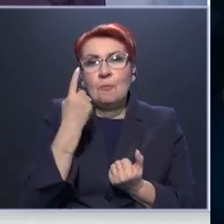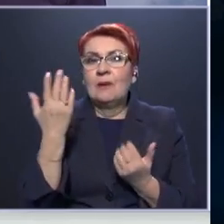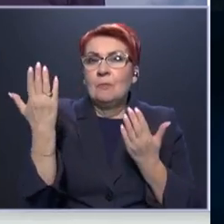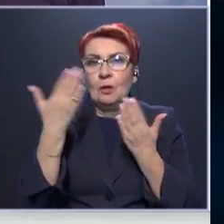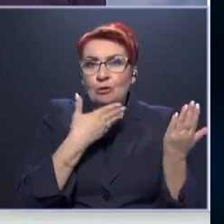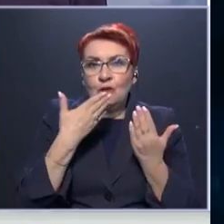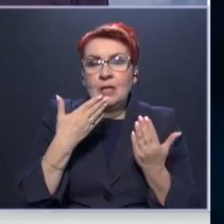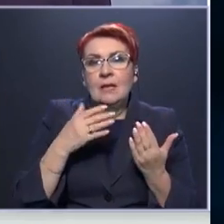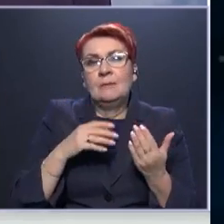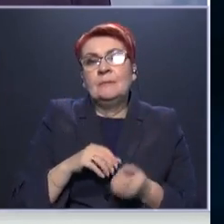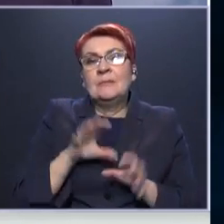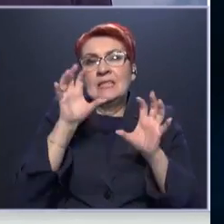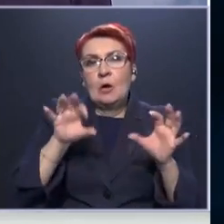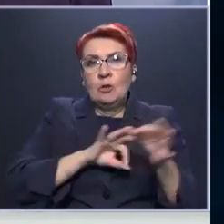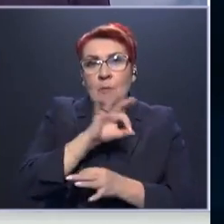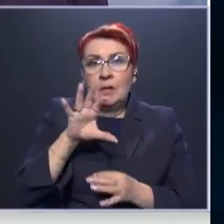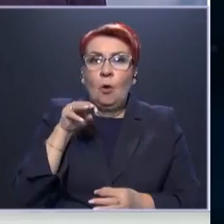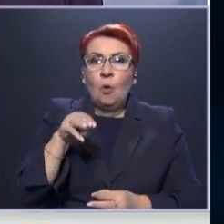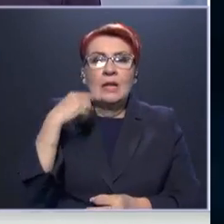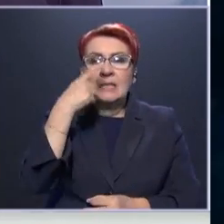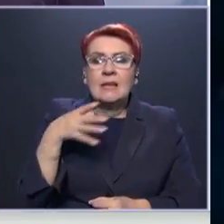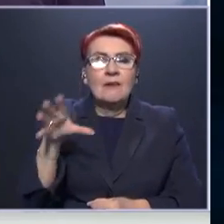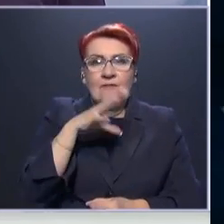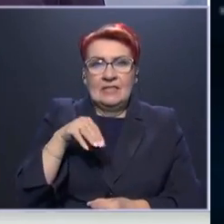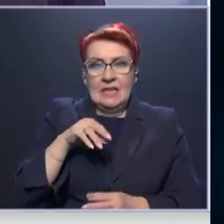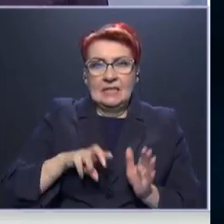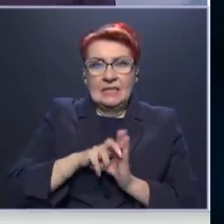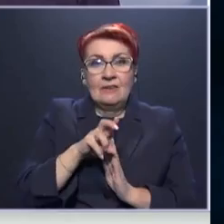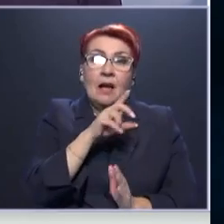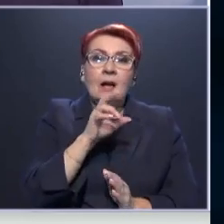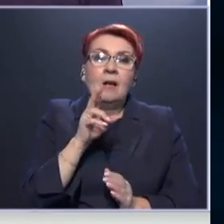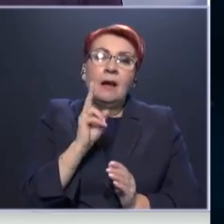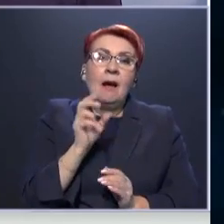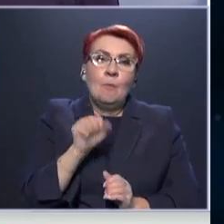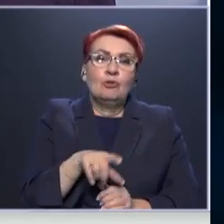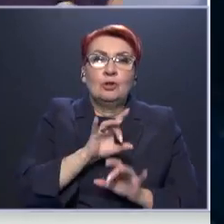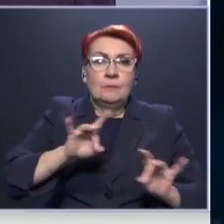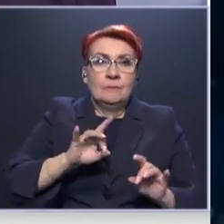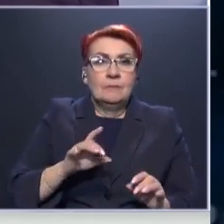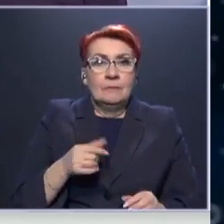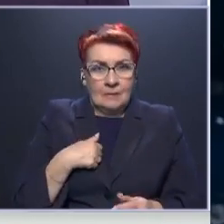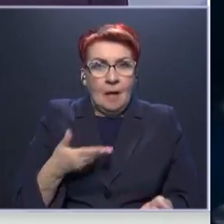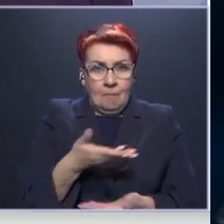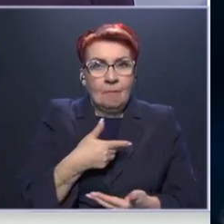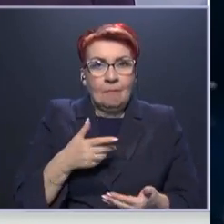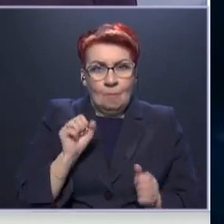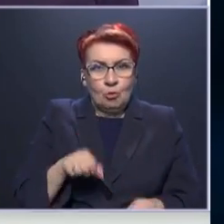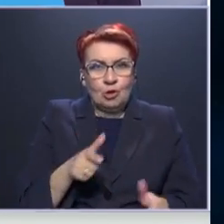этого законопроекта от лица всей церкви? Как можете прокомментировать, готовится ли нам к переменам к